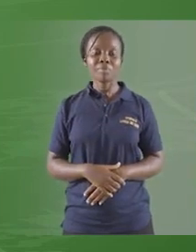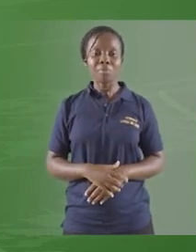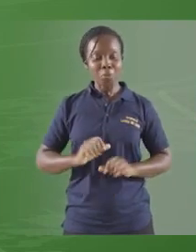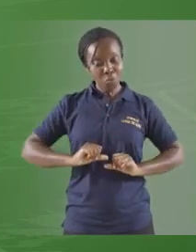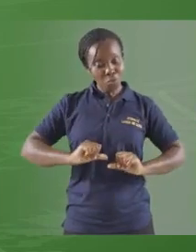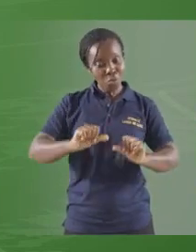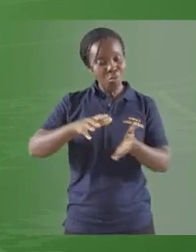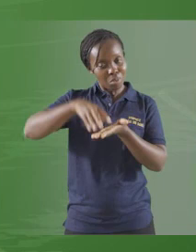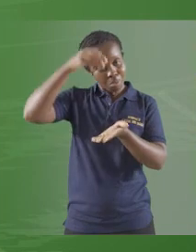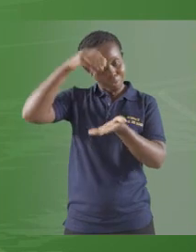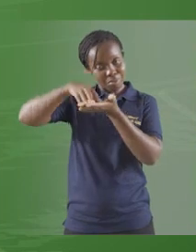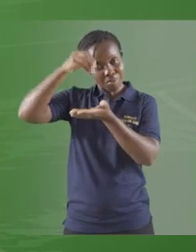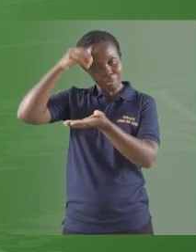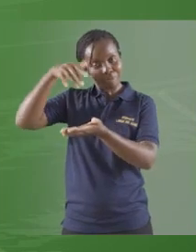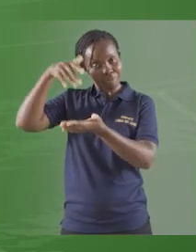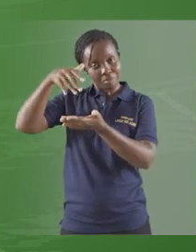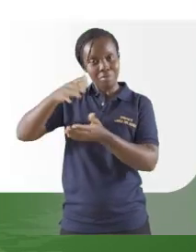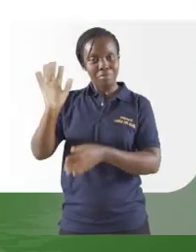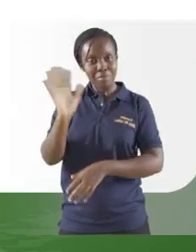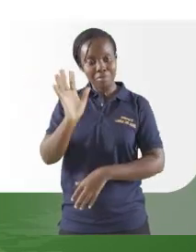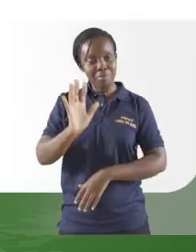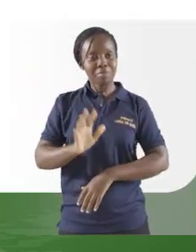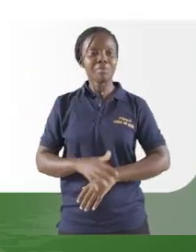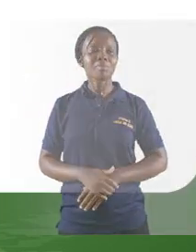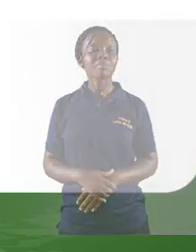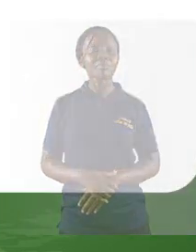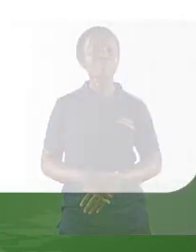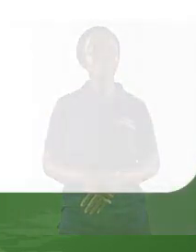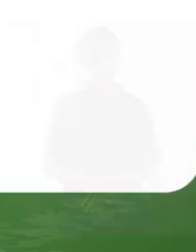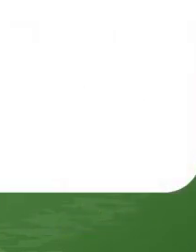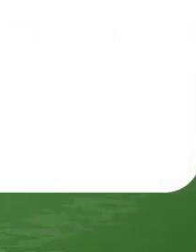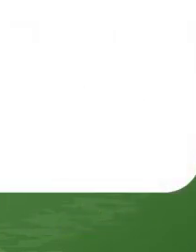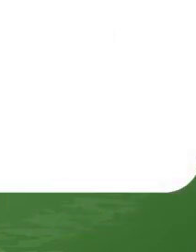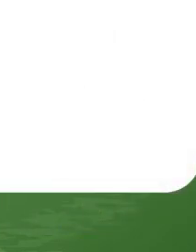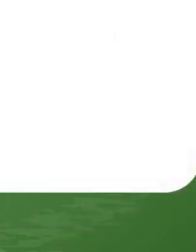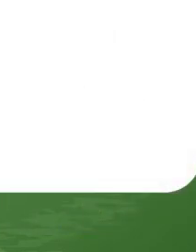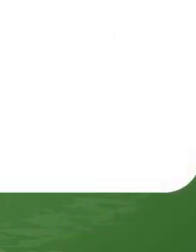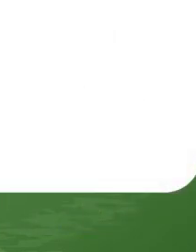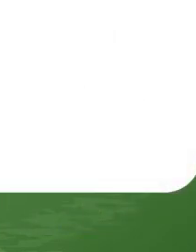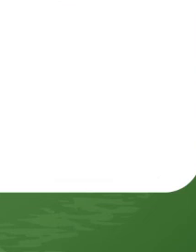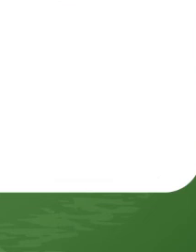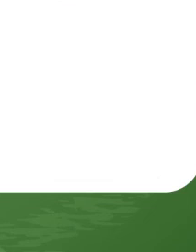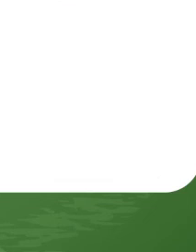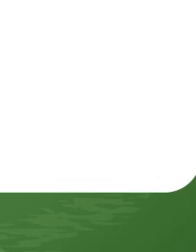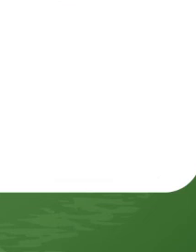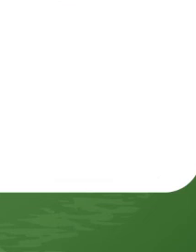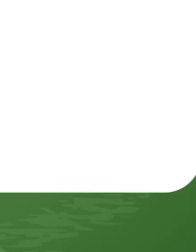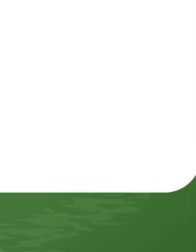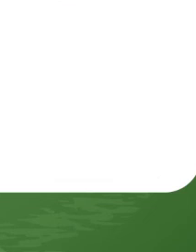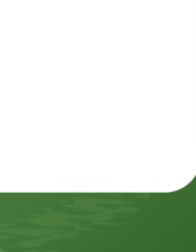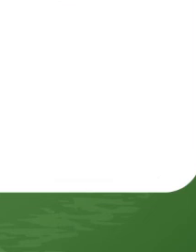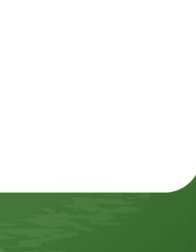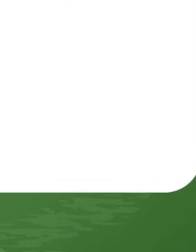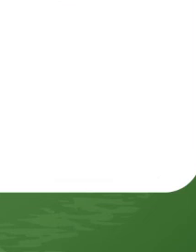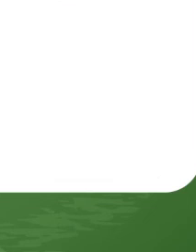Continuez à apprendre vos leçons et à bientôt.